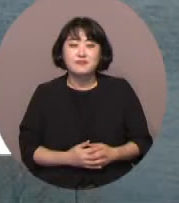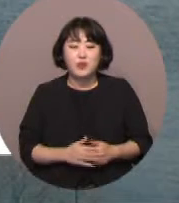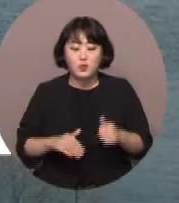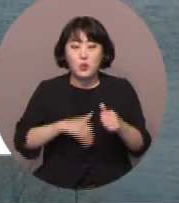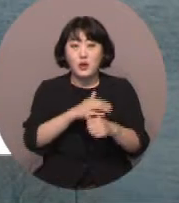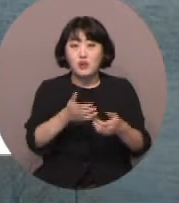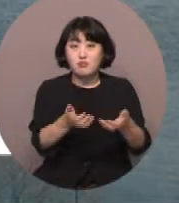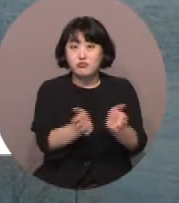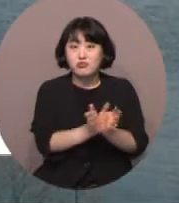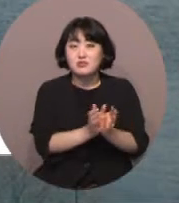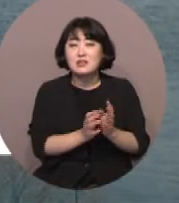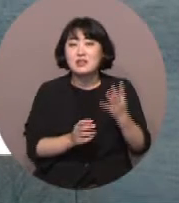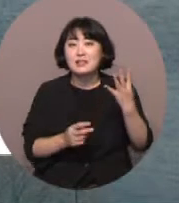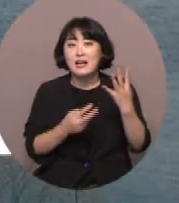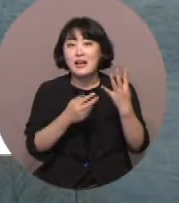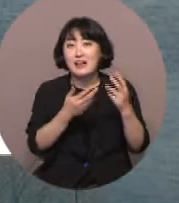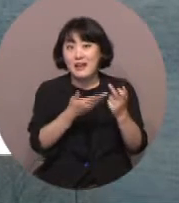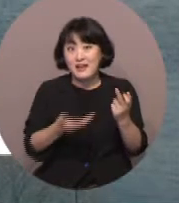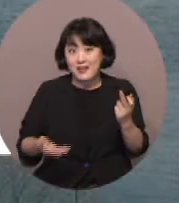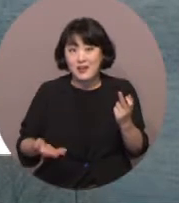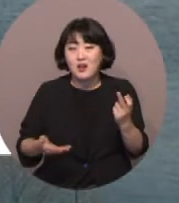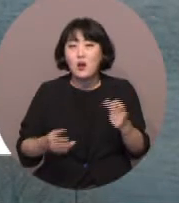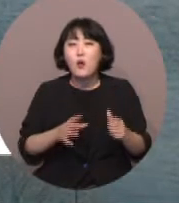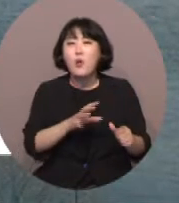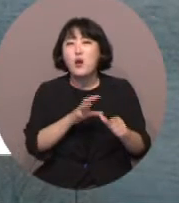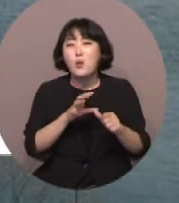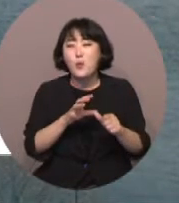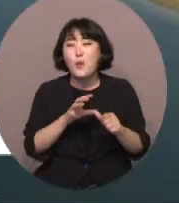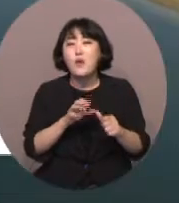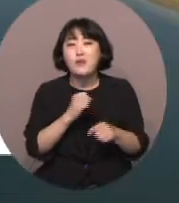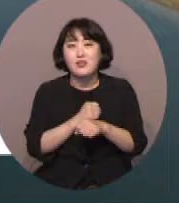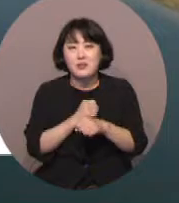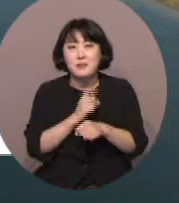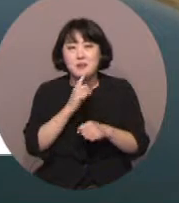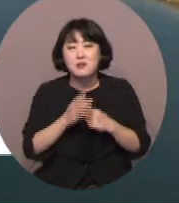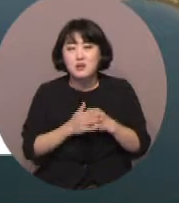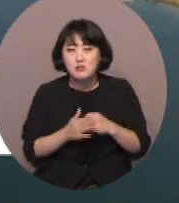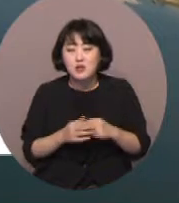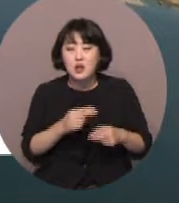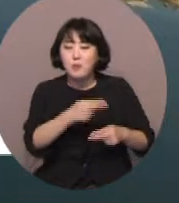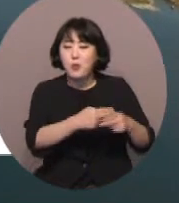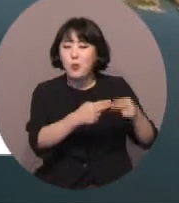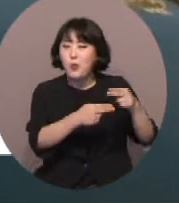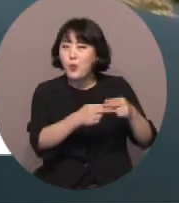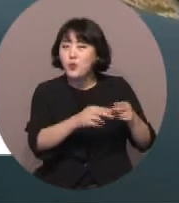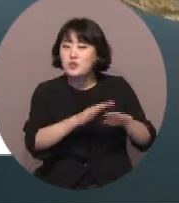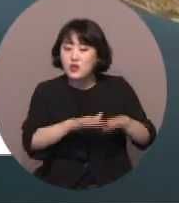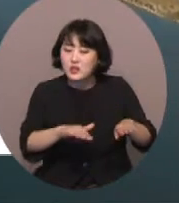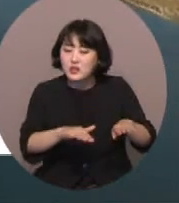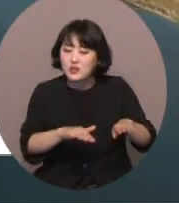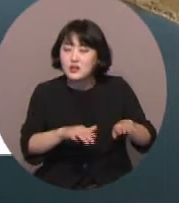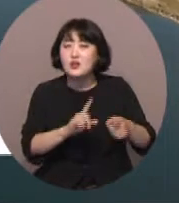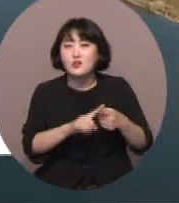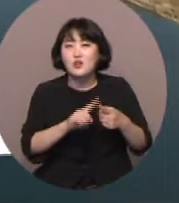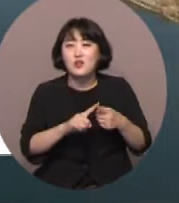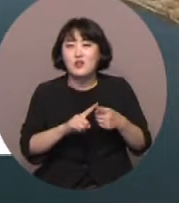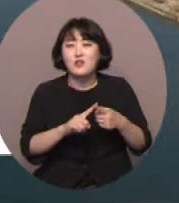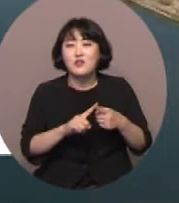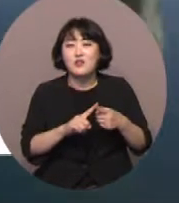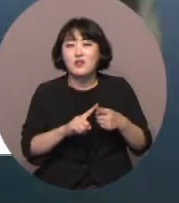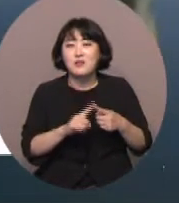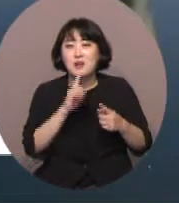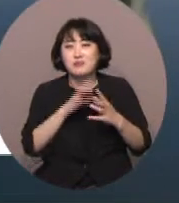환경부가 4대강 보에 활용성을 높이기 로 하면서 보 처리 방안을 놓고 논란이 재점화 할 조짐을 보이고 있습니다